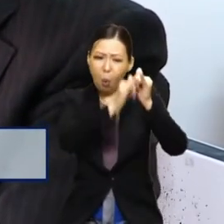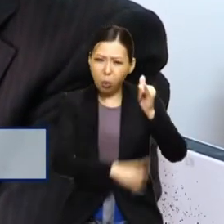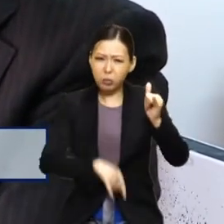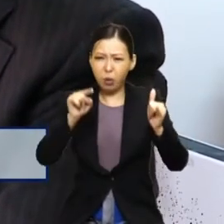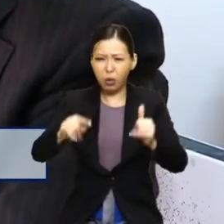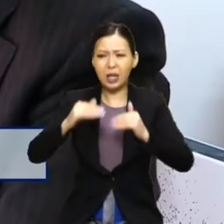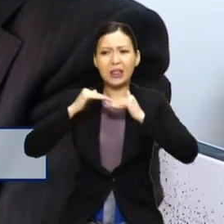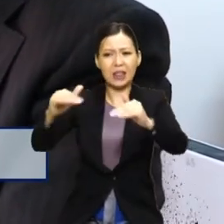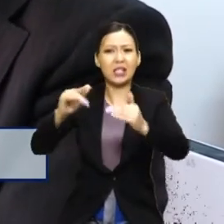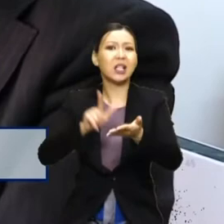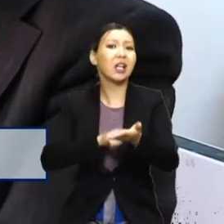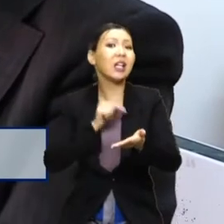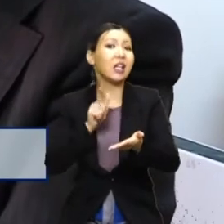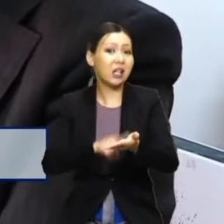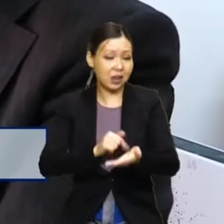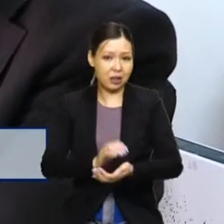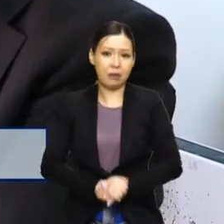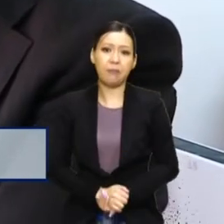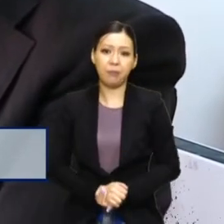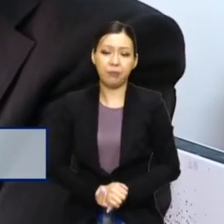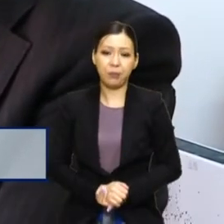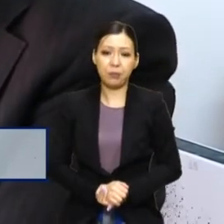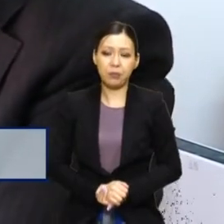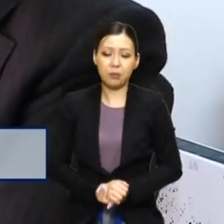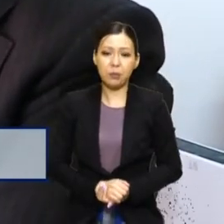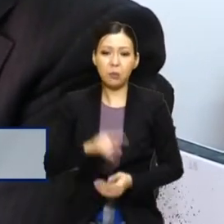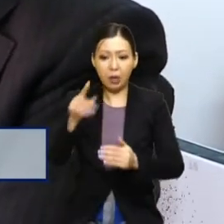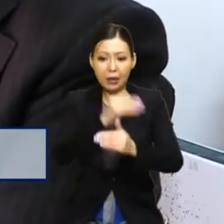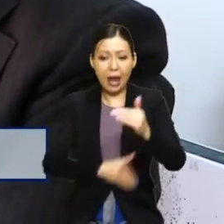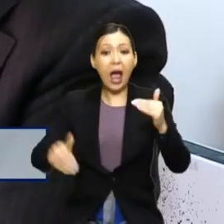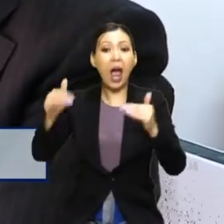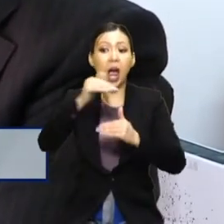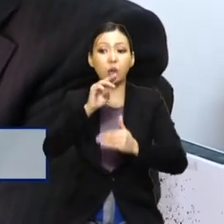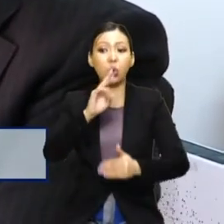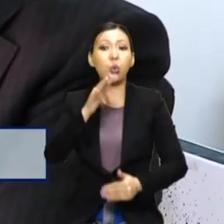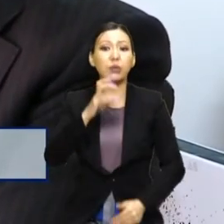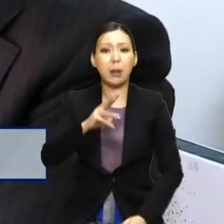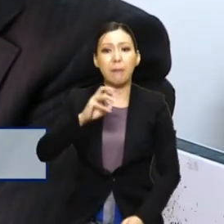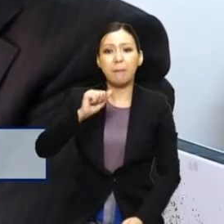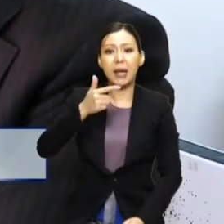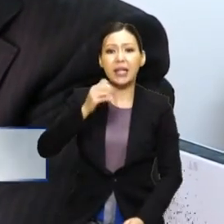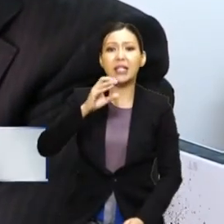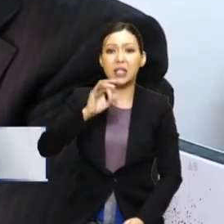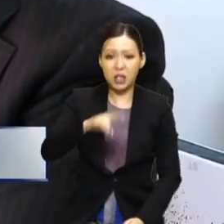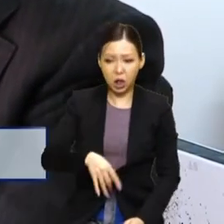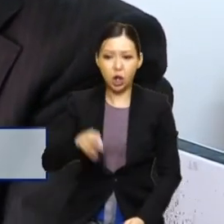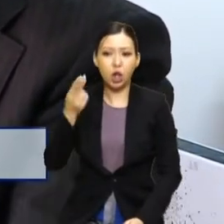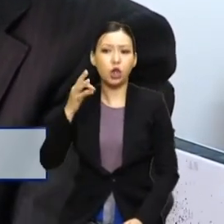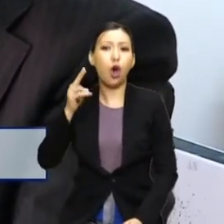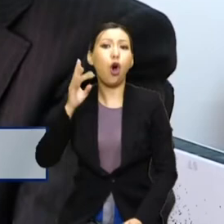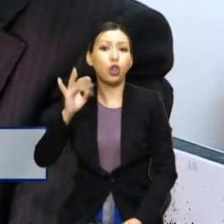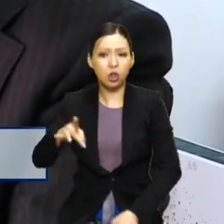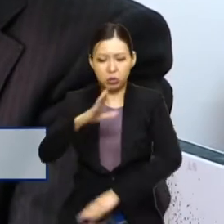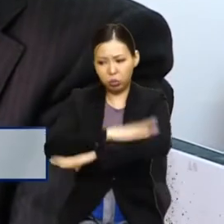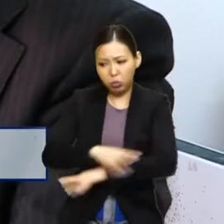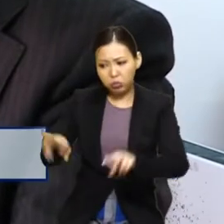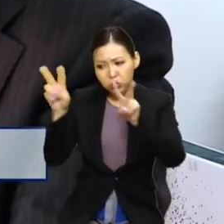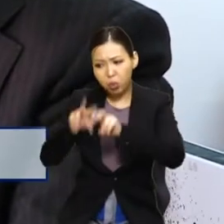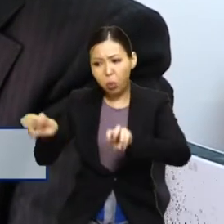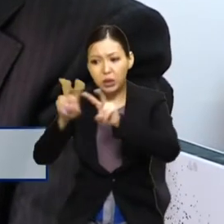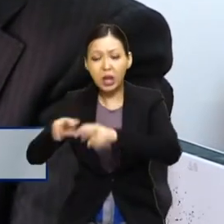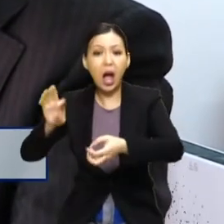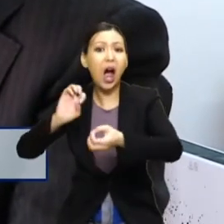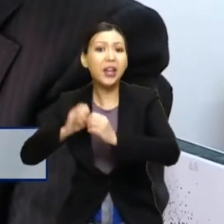хэрэгтэй. Үнэхээр одоо тэр агшин төвшөнд бол магистр докторантуудад судалгаа хийх орчин бүрдүүлэх хэрэгтэй. Их сургуулиуд дээр